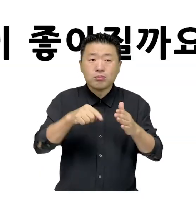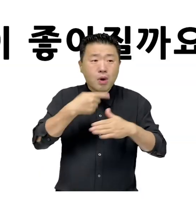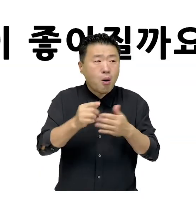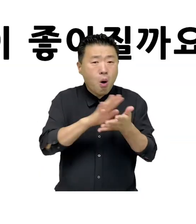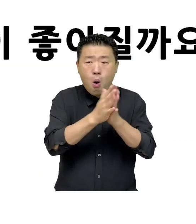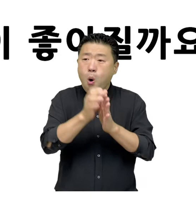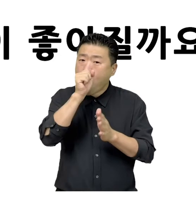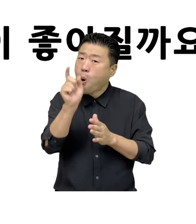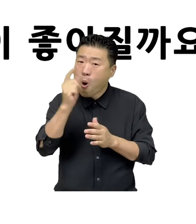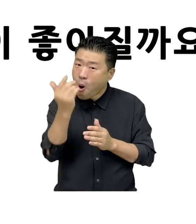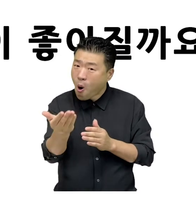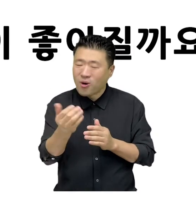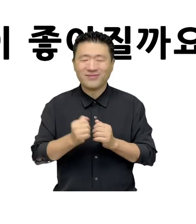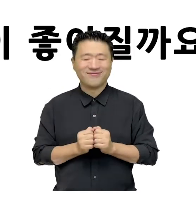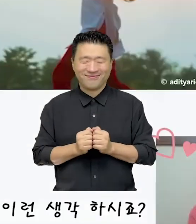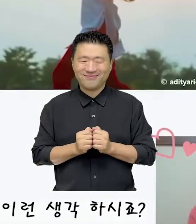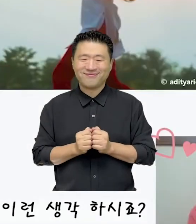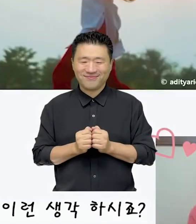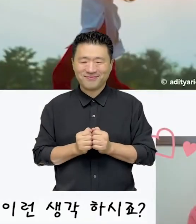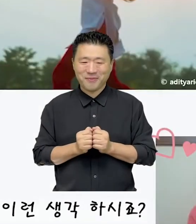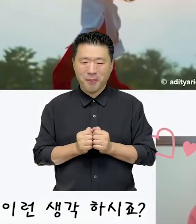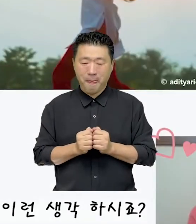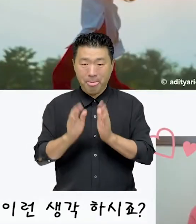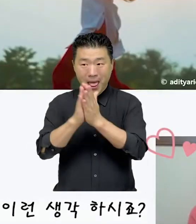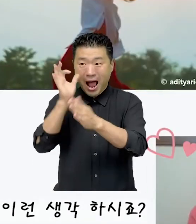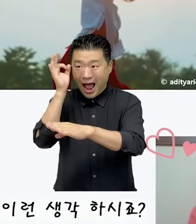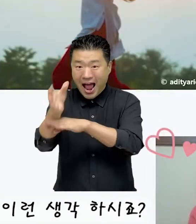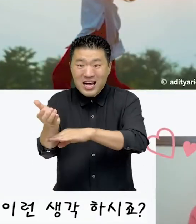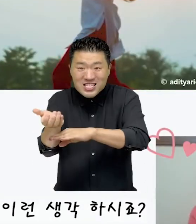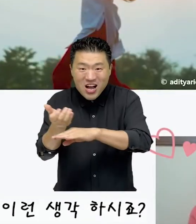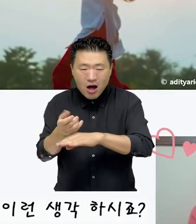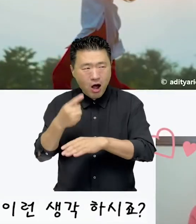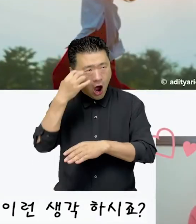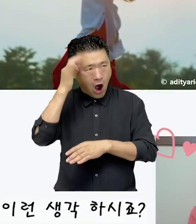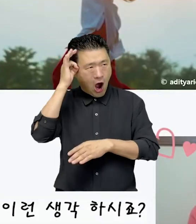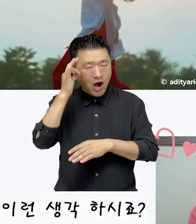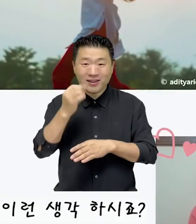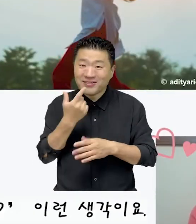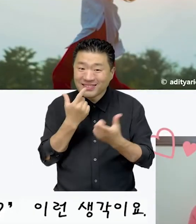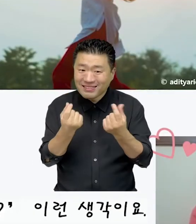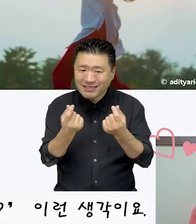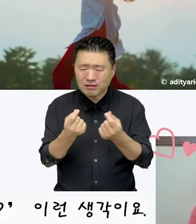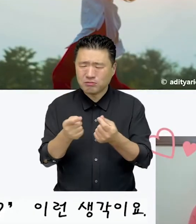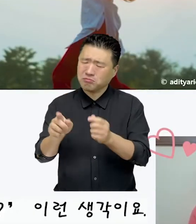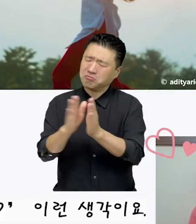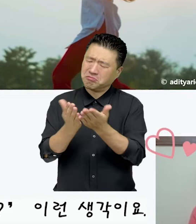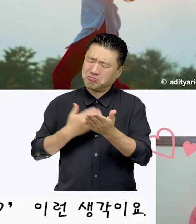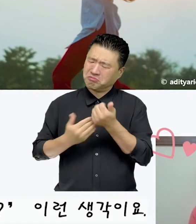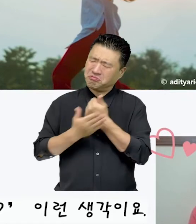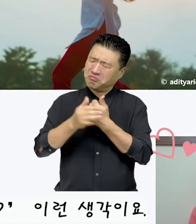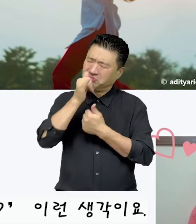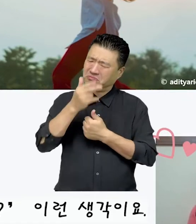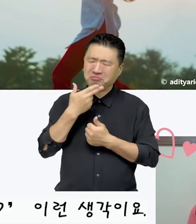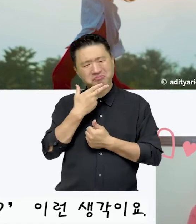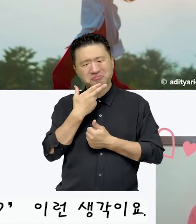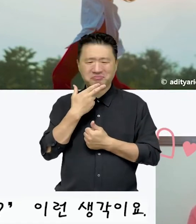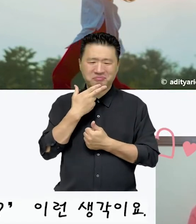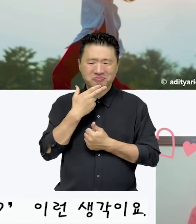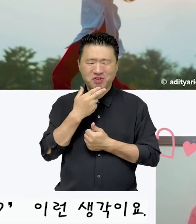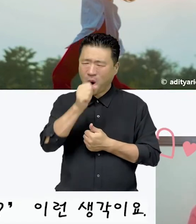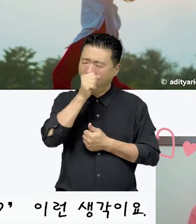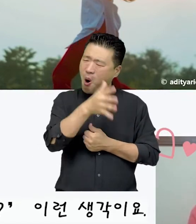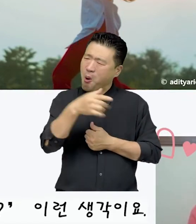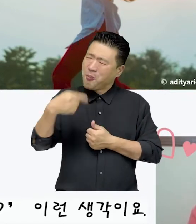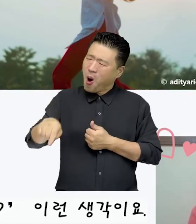읽고 나면 무엇이 좋아질까요? 여러분 책 구매하기 전에 이런 생각하시죠? 이 책이 나한테 도움이 될까?